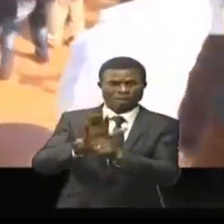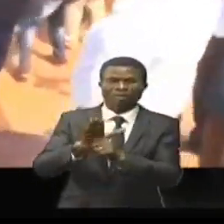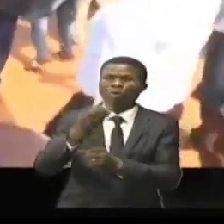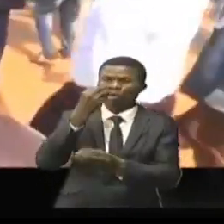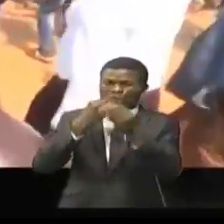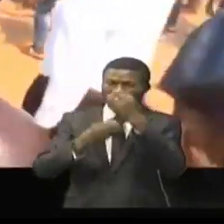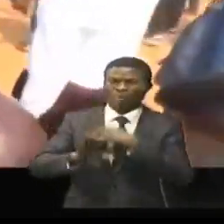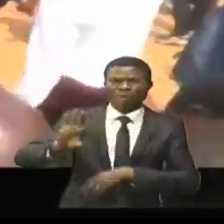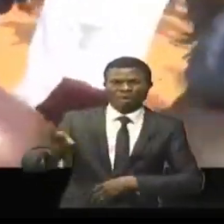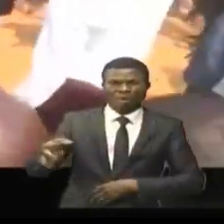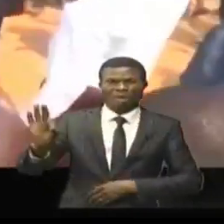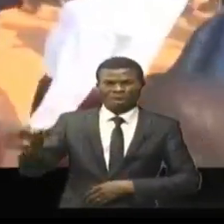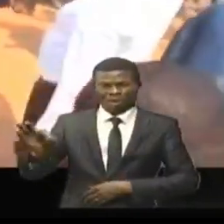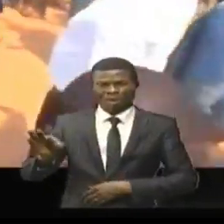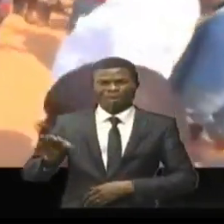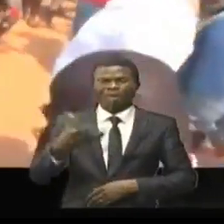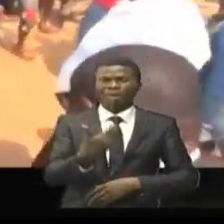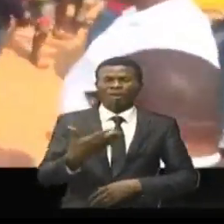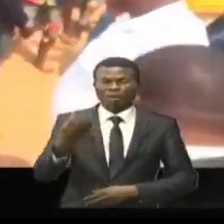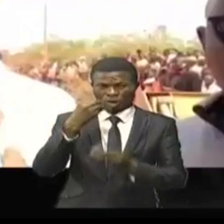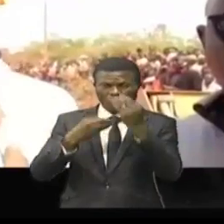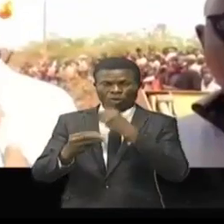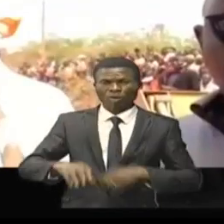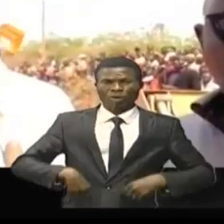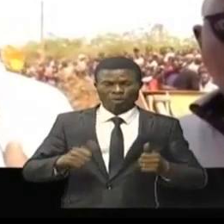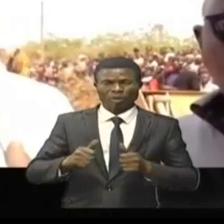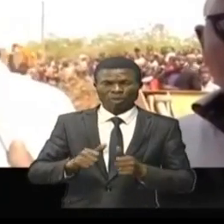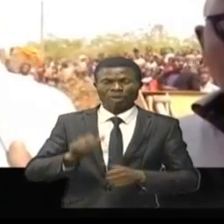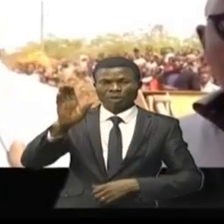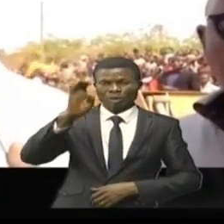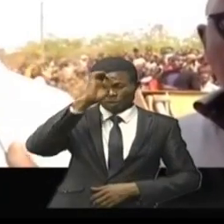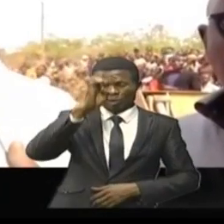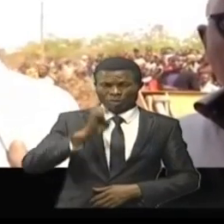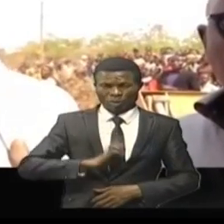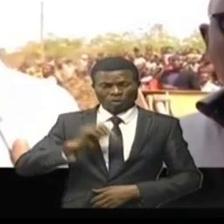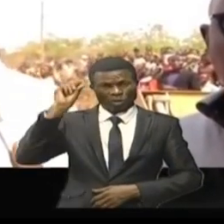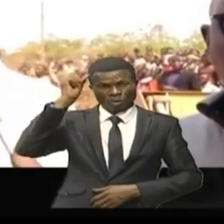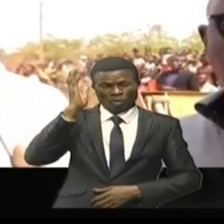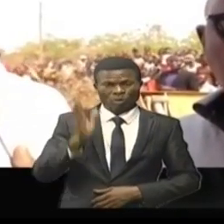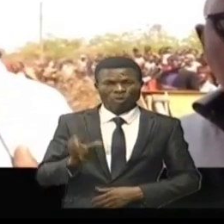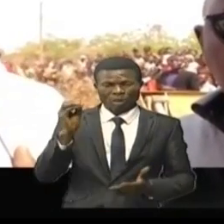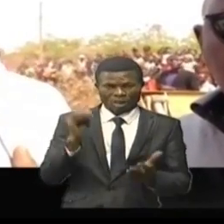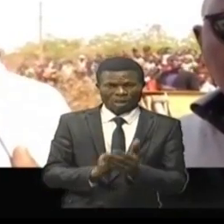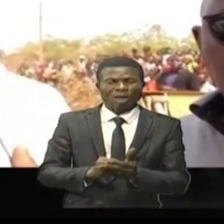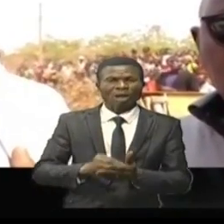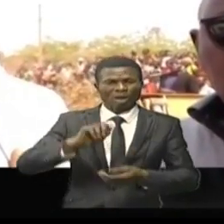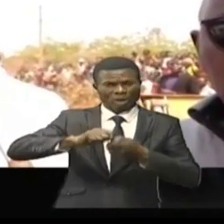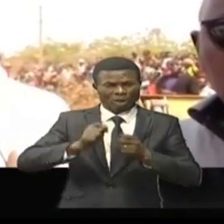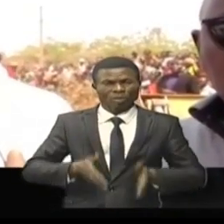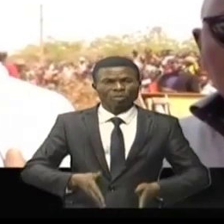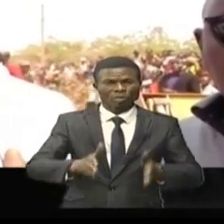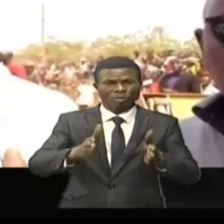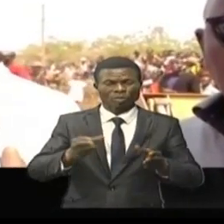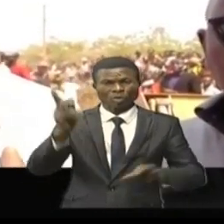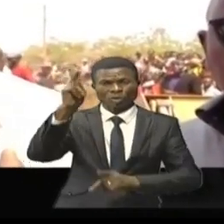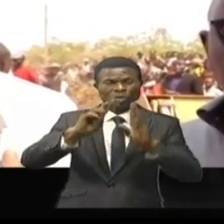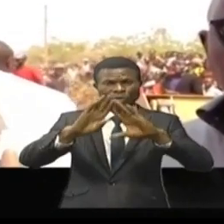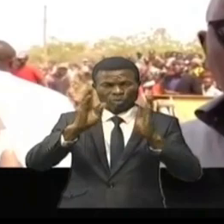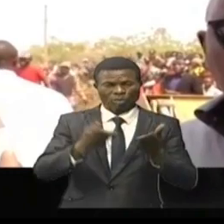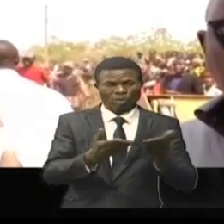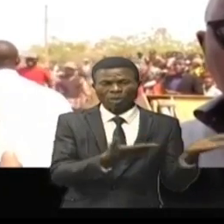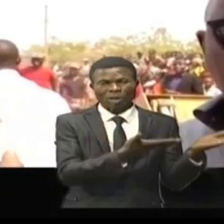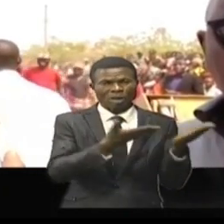légumes, en produits vivriers. Son Excellence, Monsieur le Gouverneur, voudrait encore une fois de plus arranger cette route afin que la population puisse